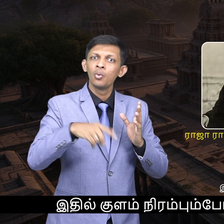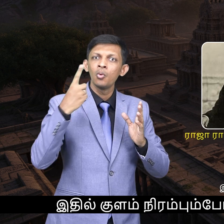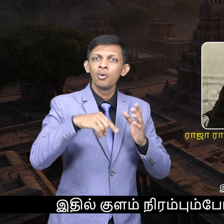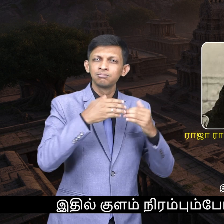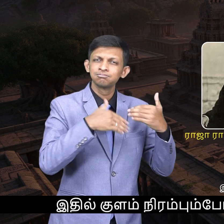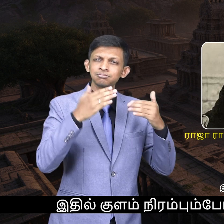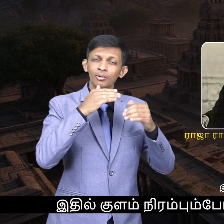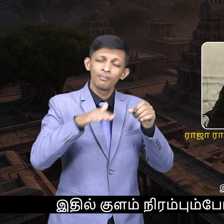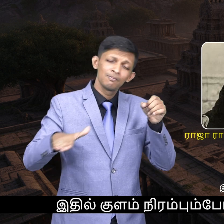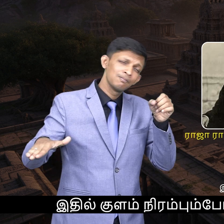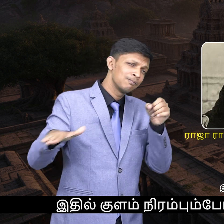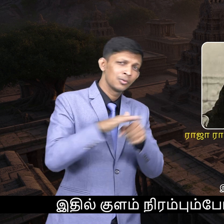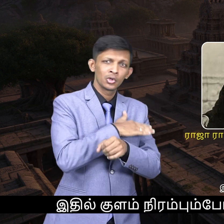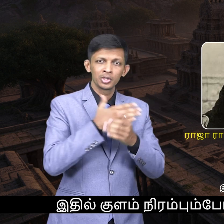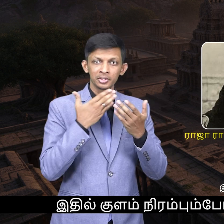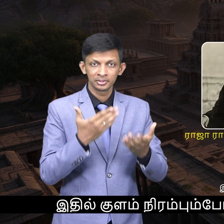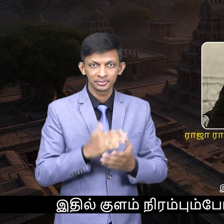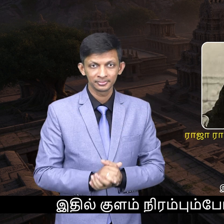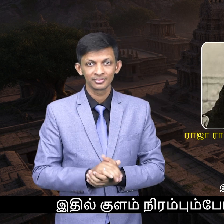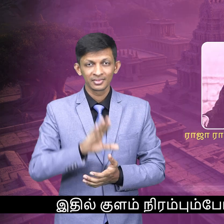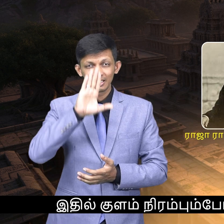தானாக திறக்கும்.